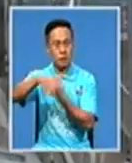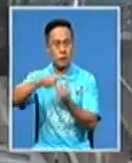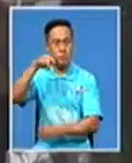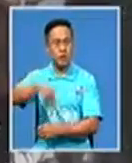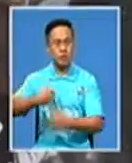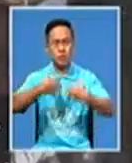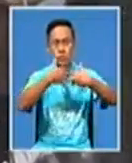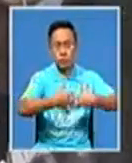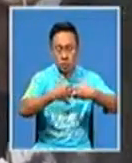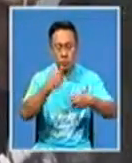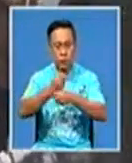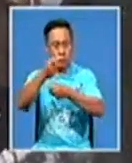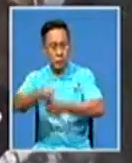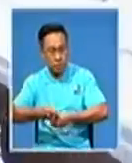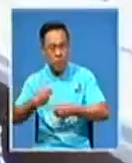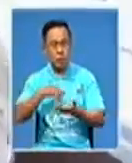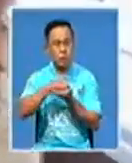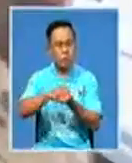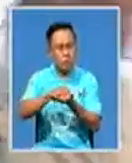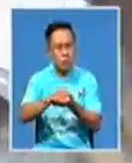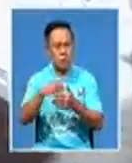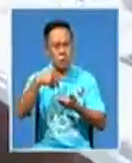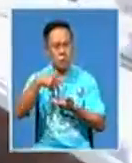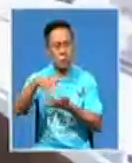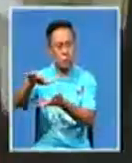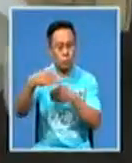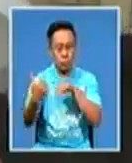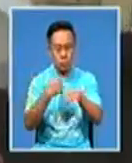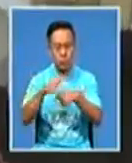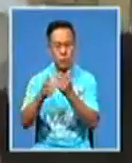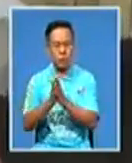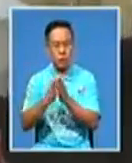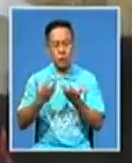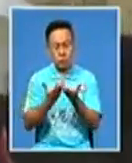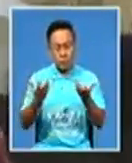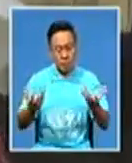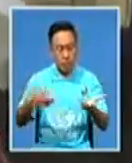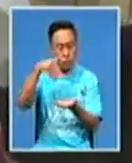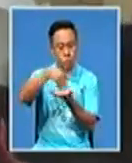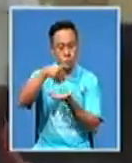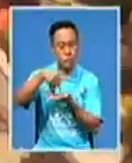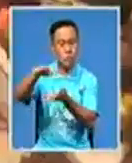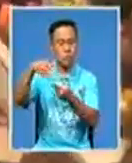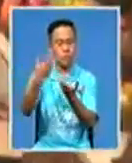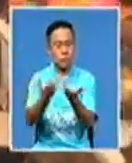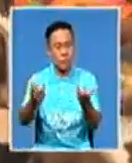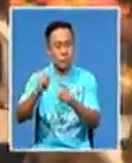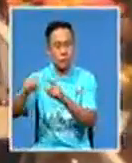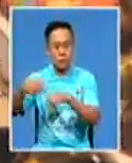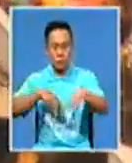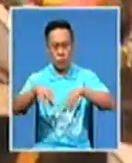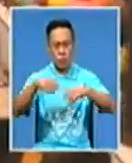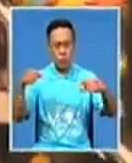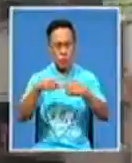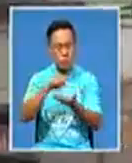มีทั้งภาคอุตสาหกรรมการเกษตรภาคบริการการขนส่งโลจิสติกคลังสินค้าศูนย์กระจายสินค้ารวมถึงการบริหารจัด